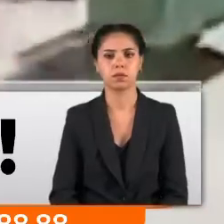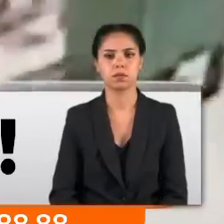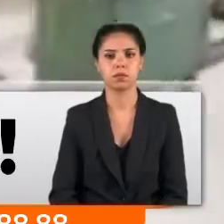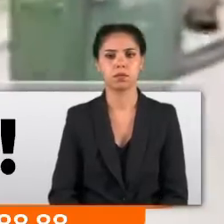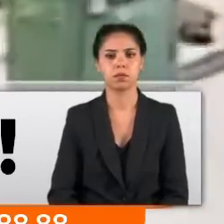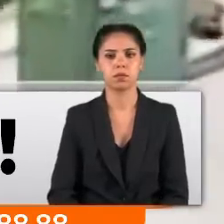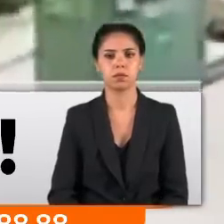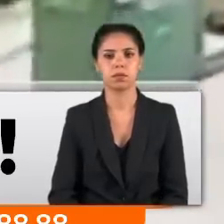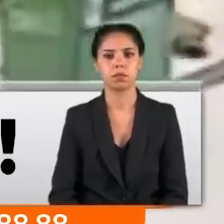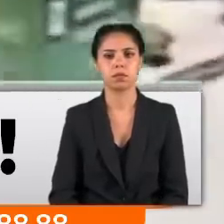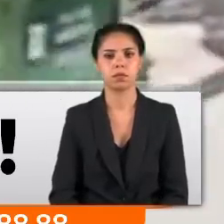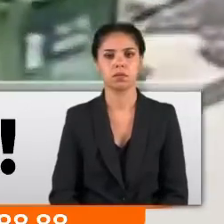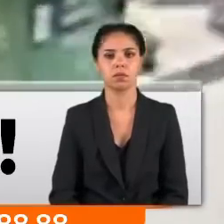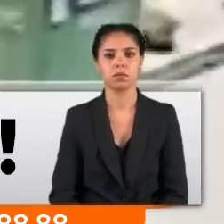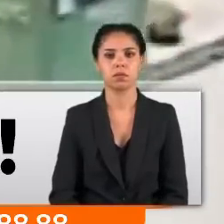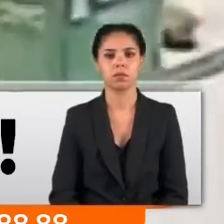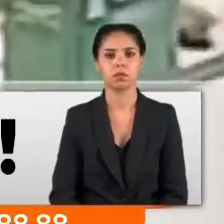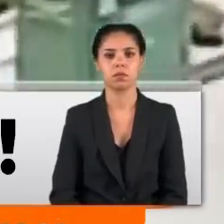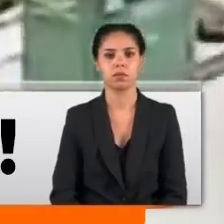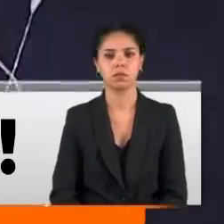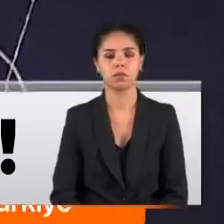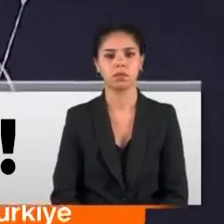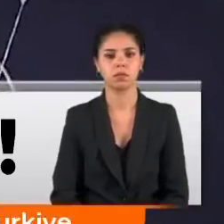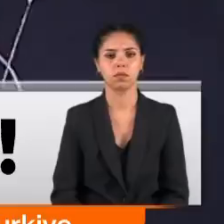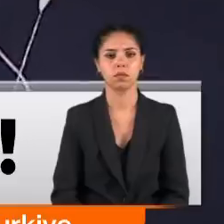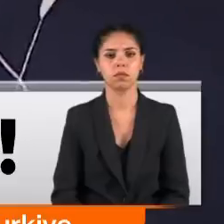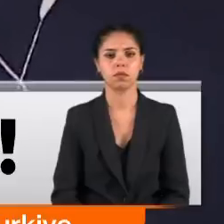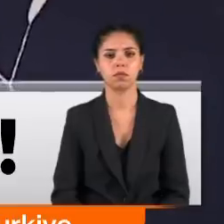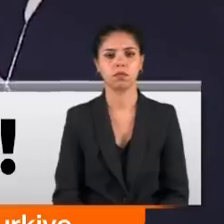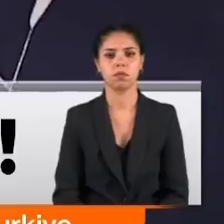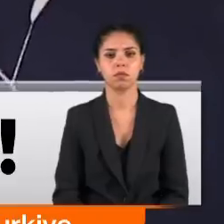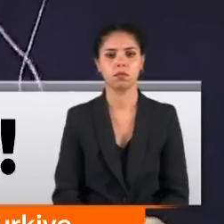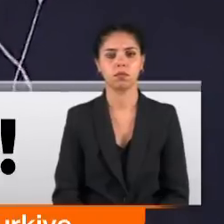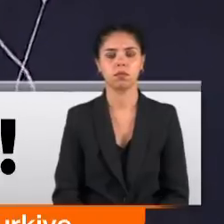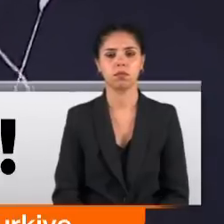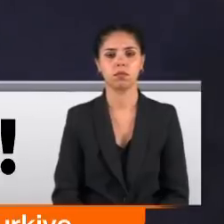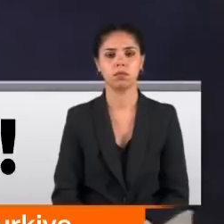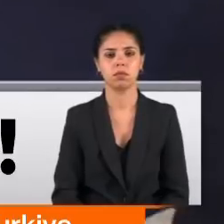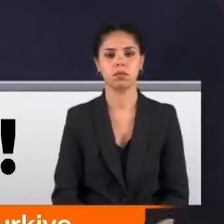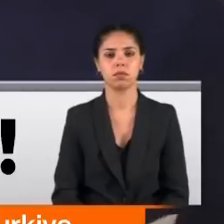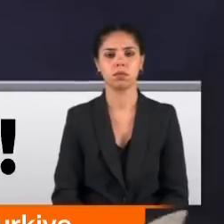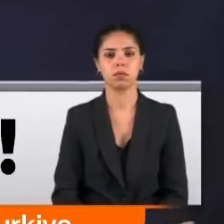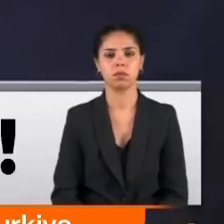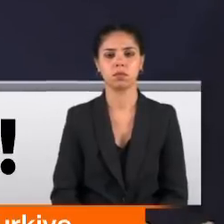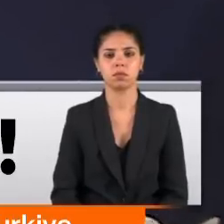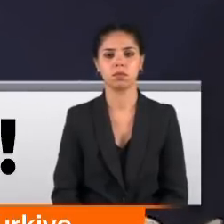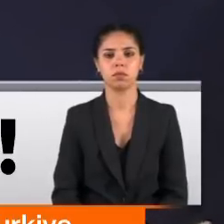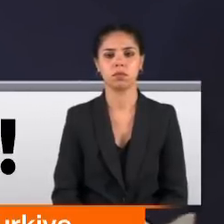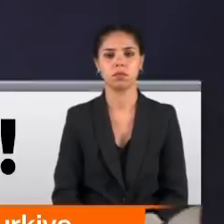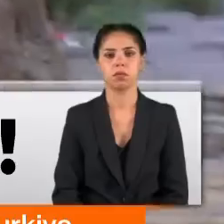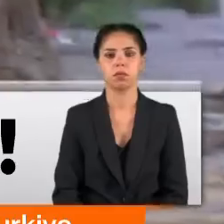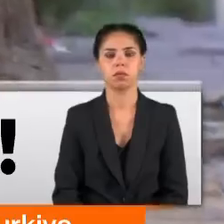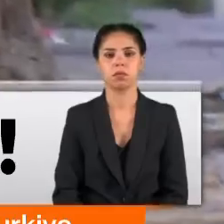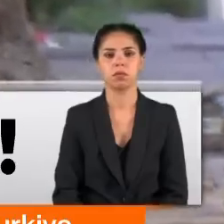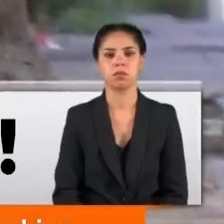Burada kaçırdığı gözüküyor. Kaçırmaya çalıştığı daha doğrusu gözüküyor. Çocuk imdat, bizi kaçırıyorlar deyince çocukları bırakıyor, kaçmaya